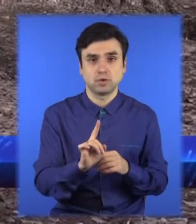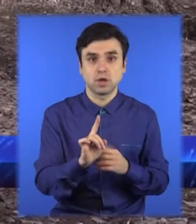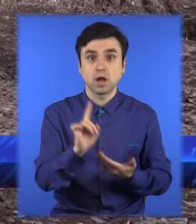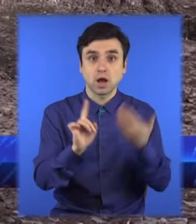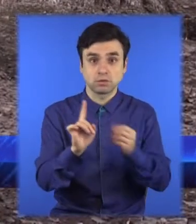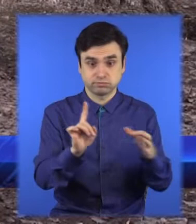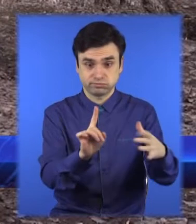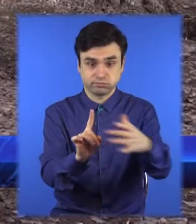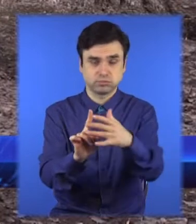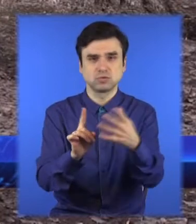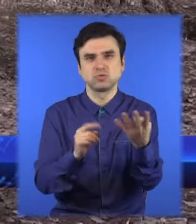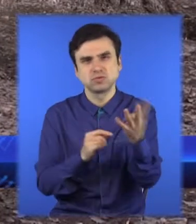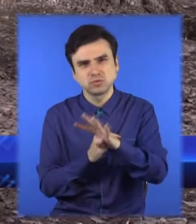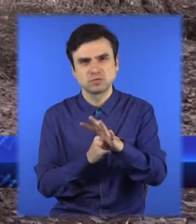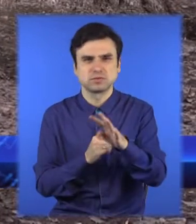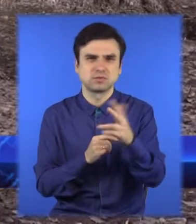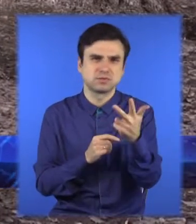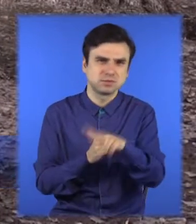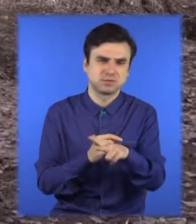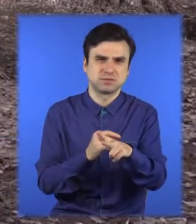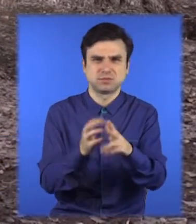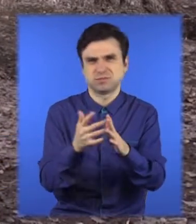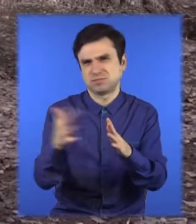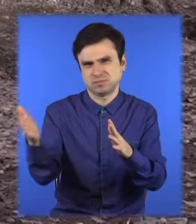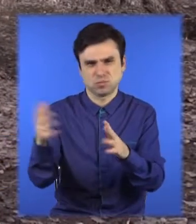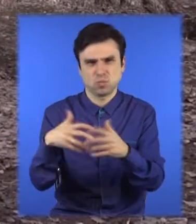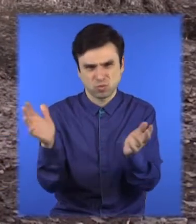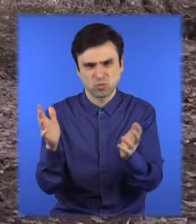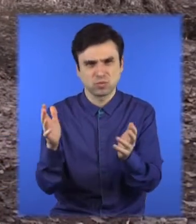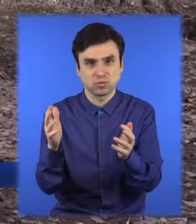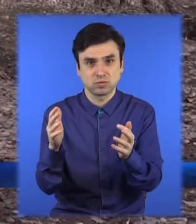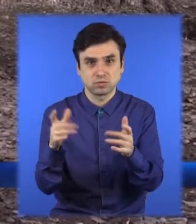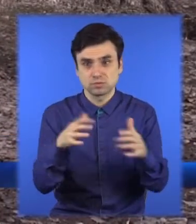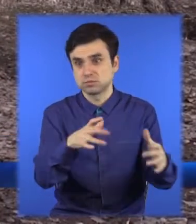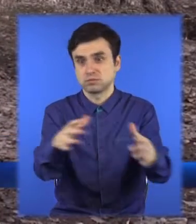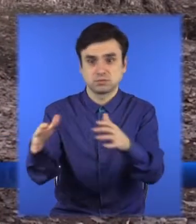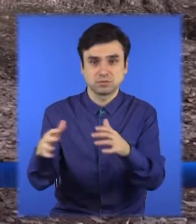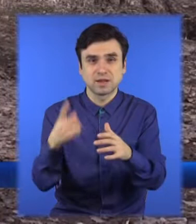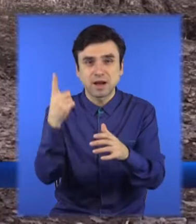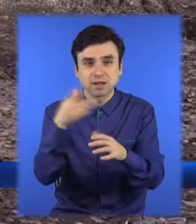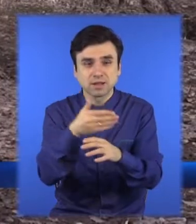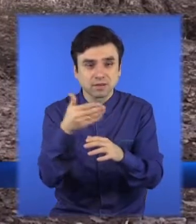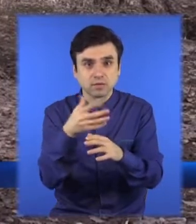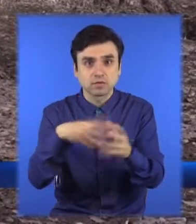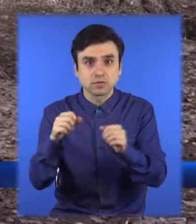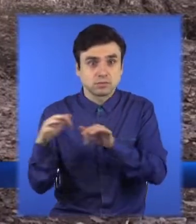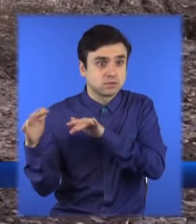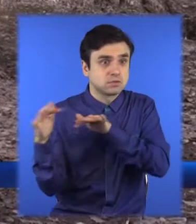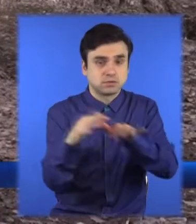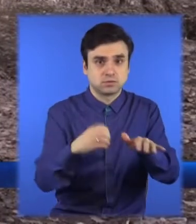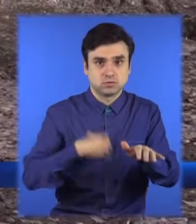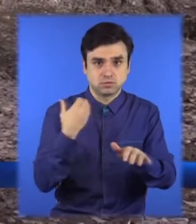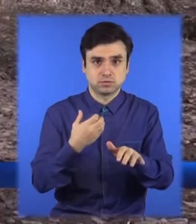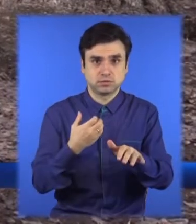їх ото, хоч чотири, три-чотири там, ну а їх там і більше, Одна гавкнула і летить. Все, летить на